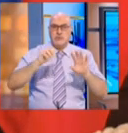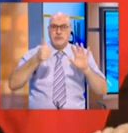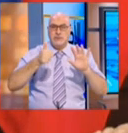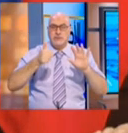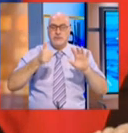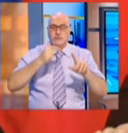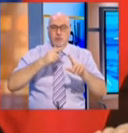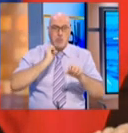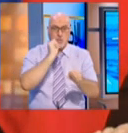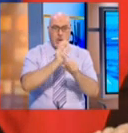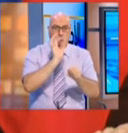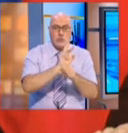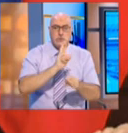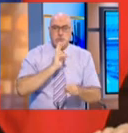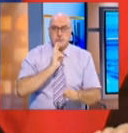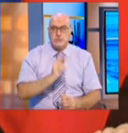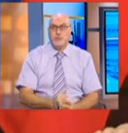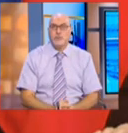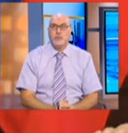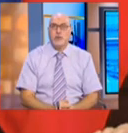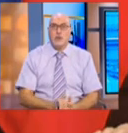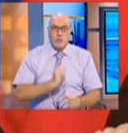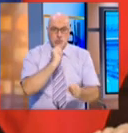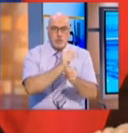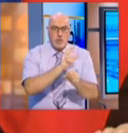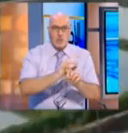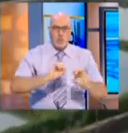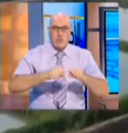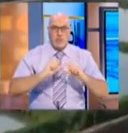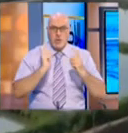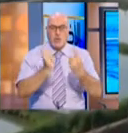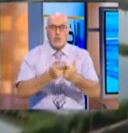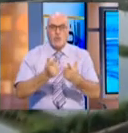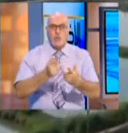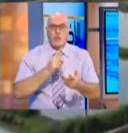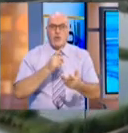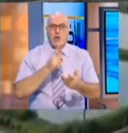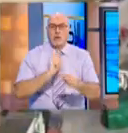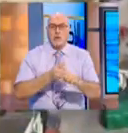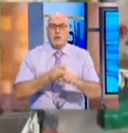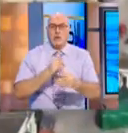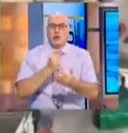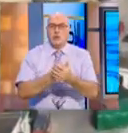المفروضة على موسكو. العقوبات تشمل حظرا جزئيا على استيراد النفط الروسي